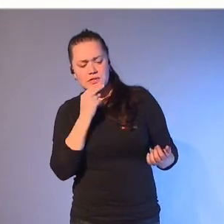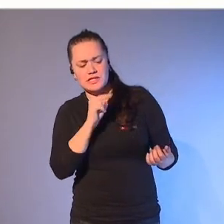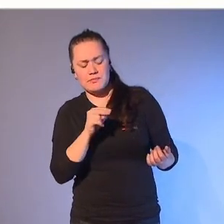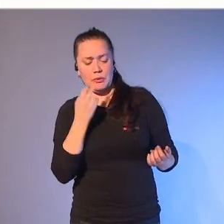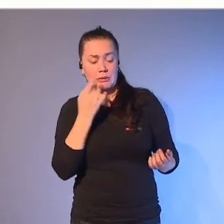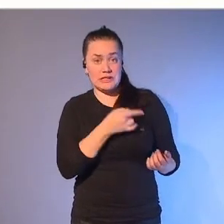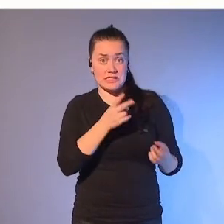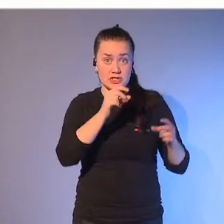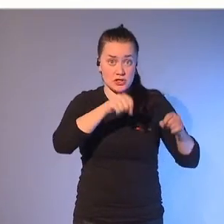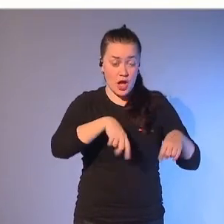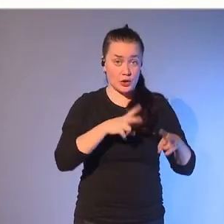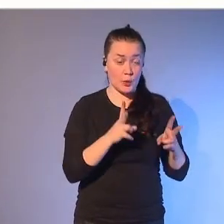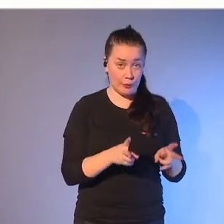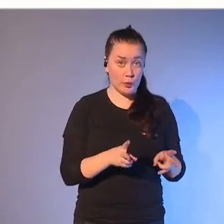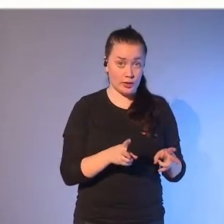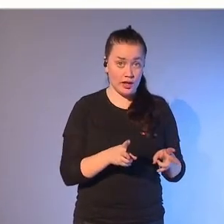bruk